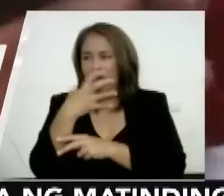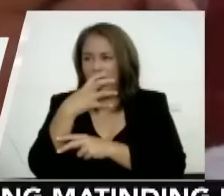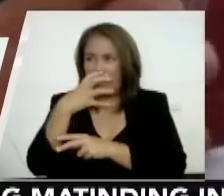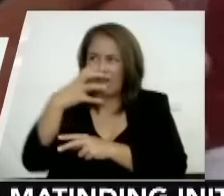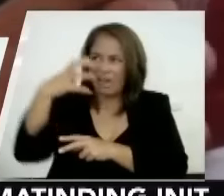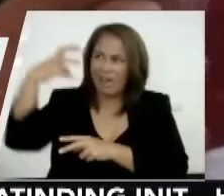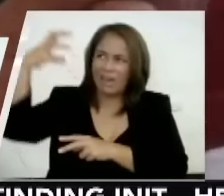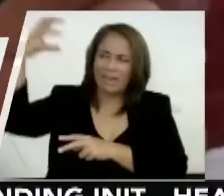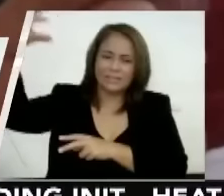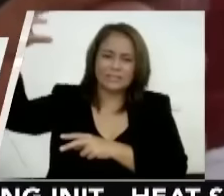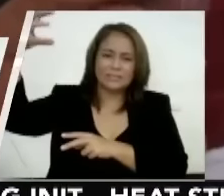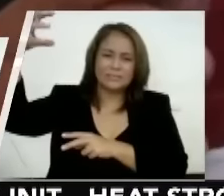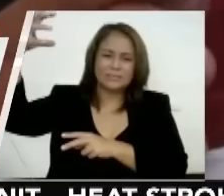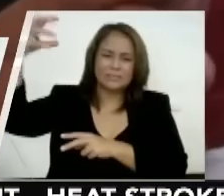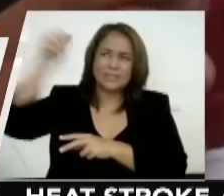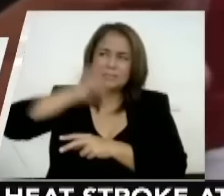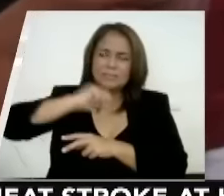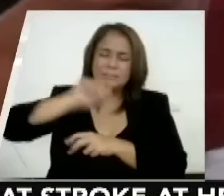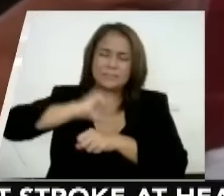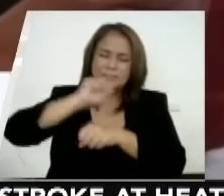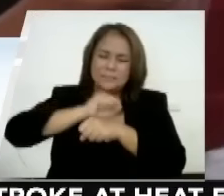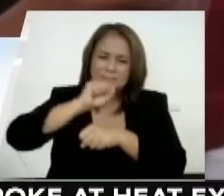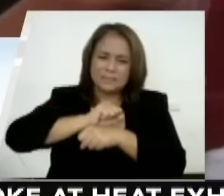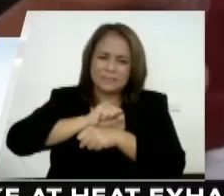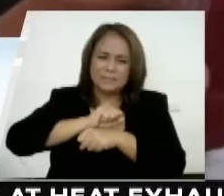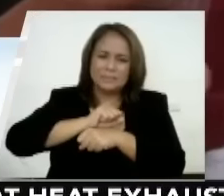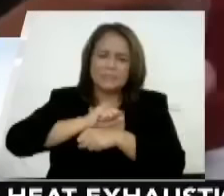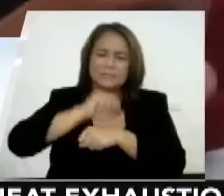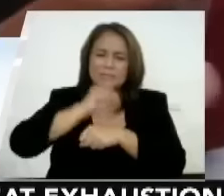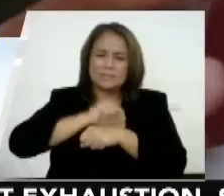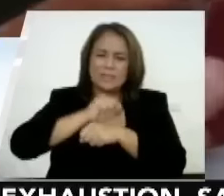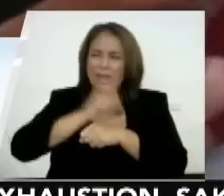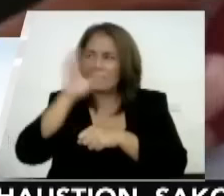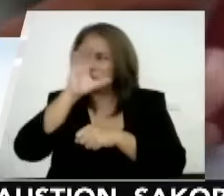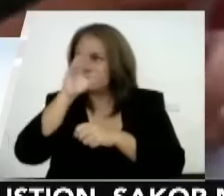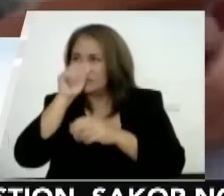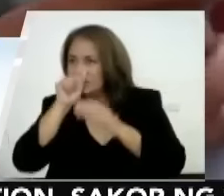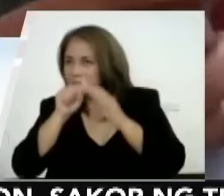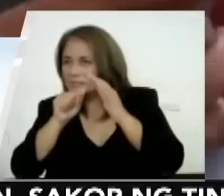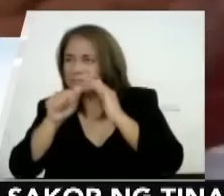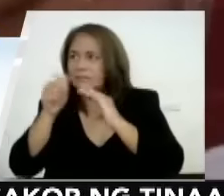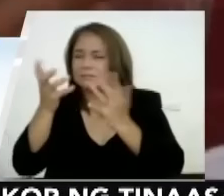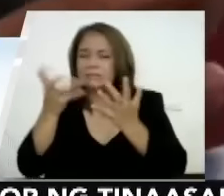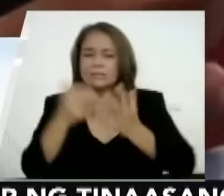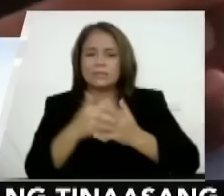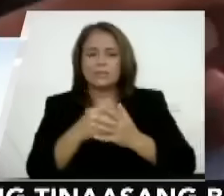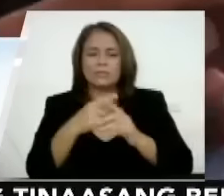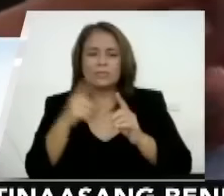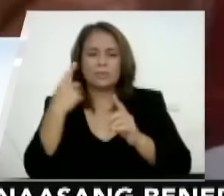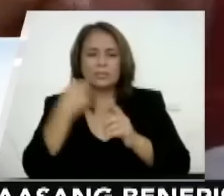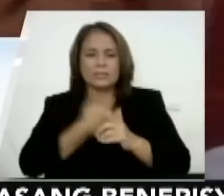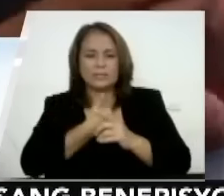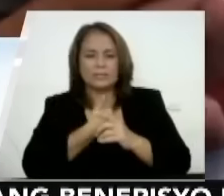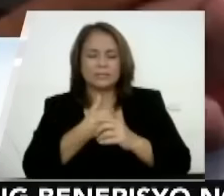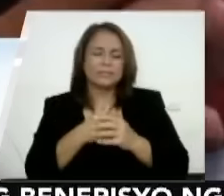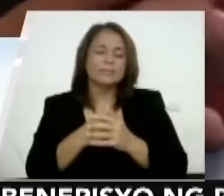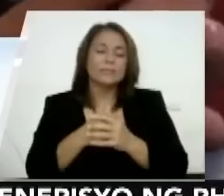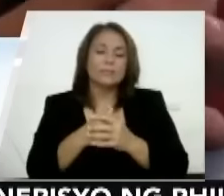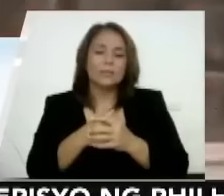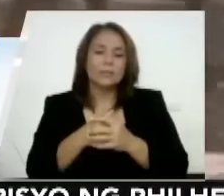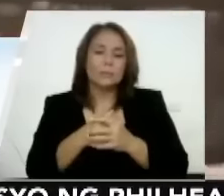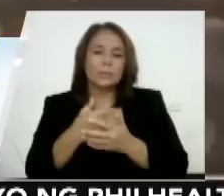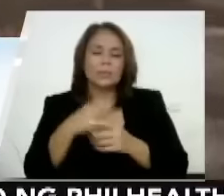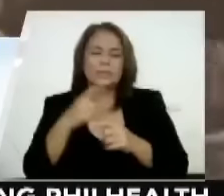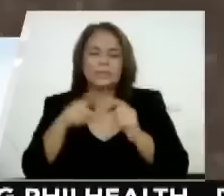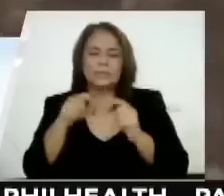Kailangan maghanap ng masisilungan para sa sarili mo rin yun na hindi ka magkasakit